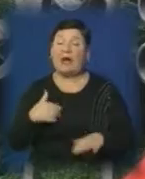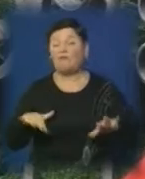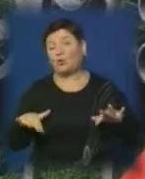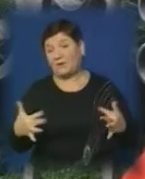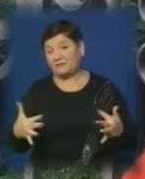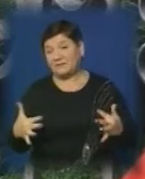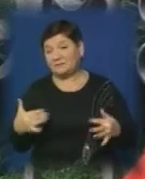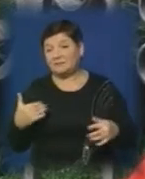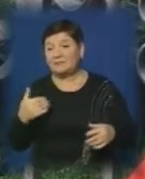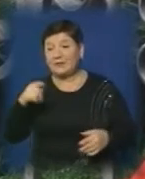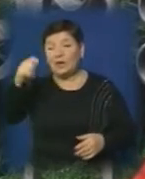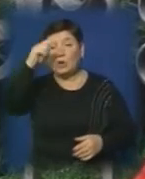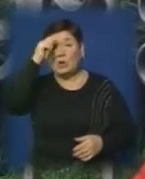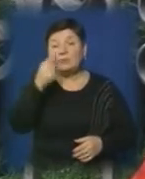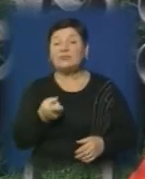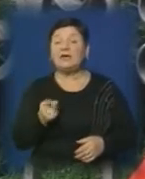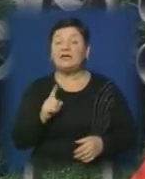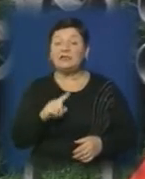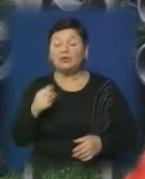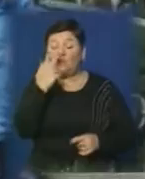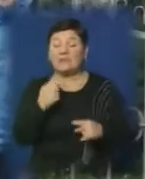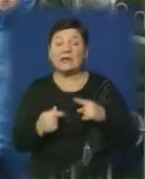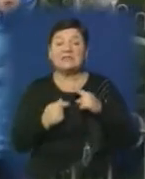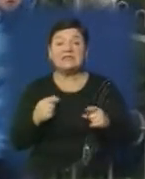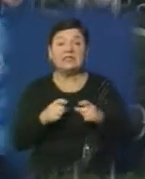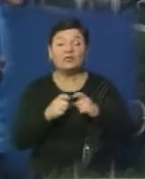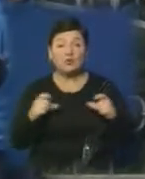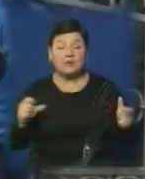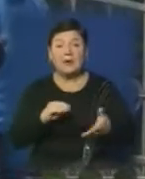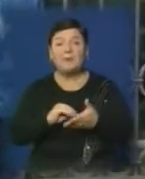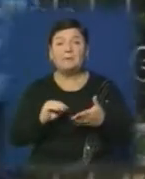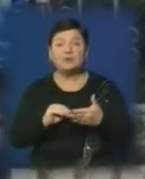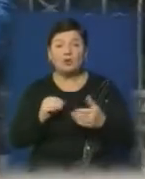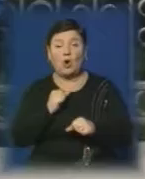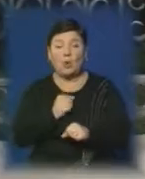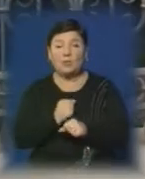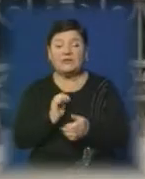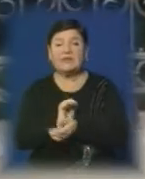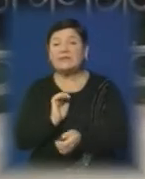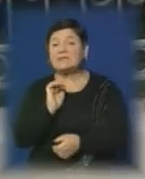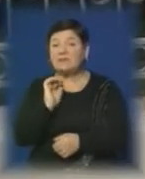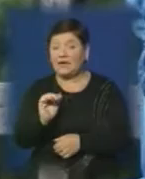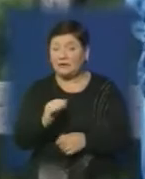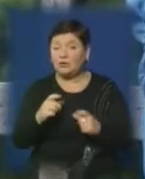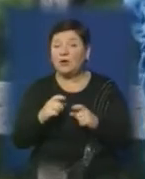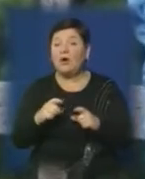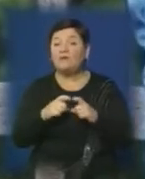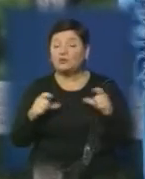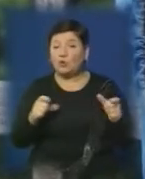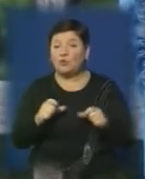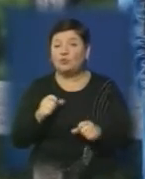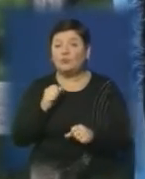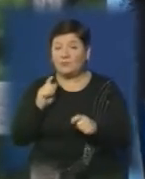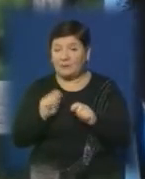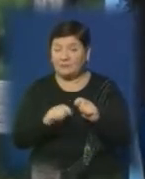втомився. Хлопчики вивчають ті ж предмети, що і в традиційній школі. Пишуть контрольні роботи, які надсилають до школи на перевірку. І тільки тричі